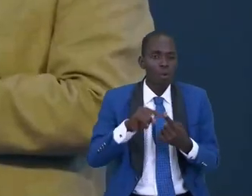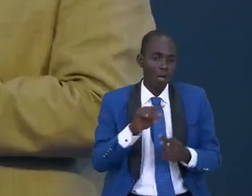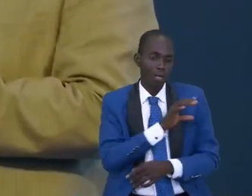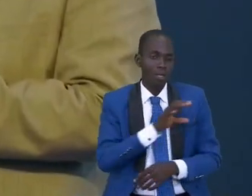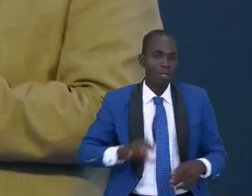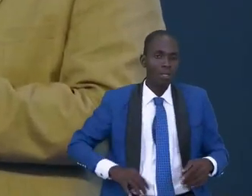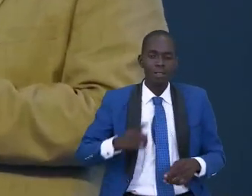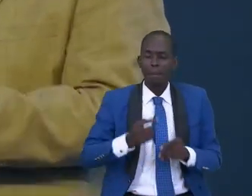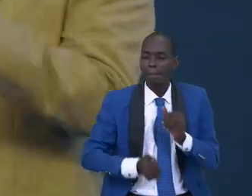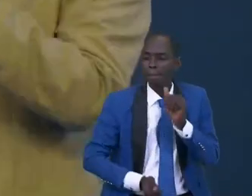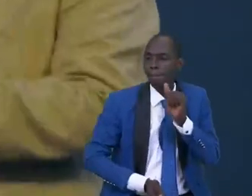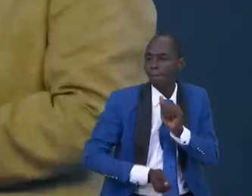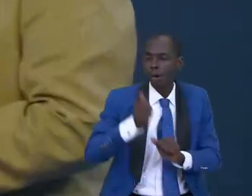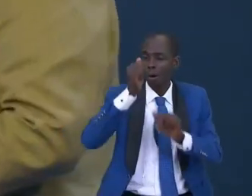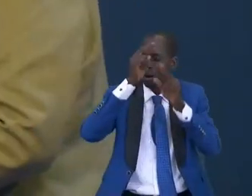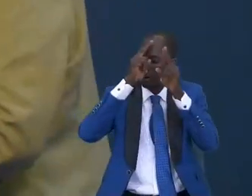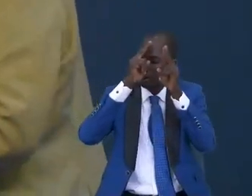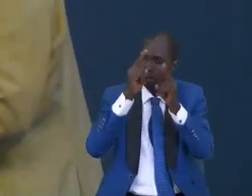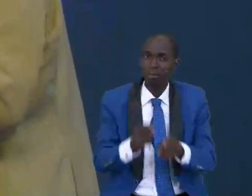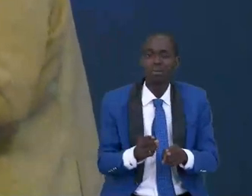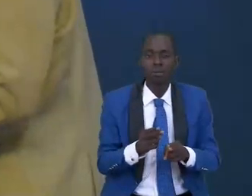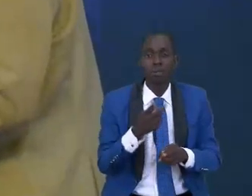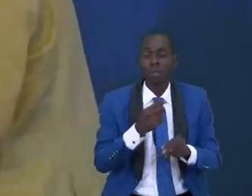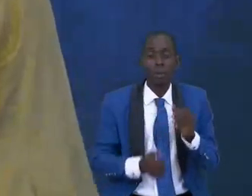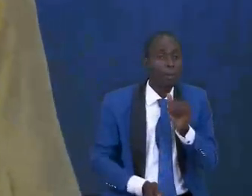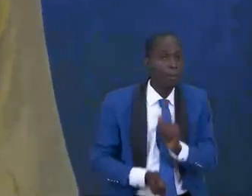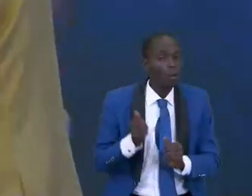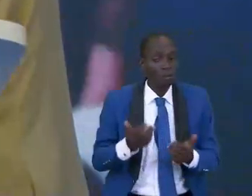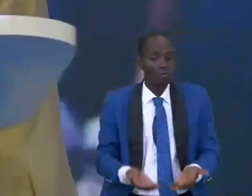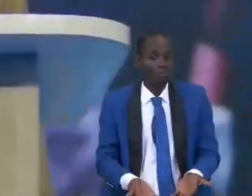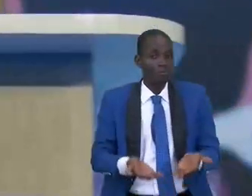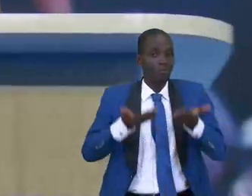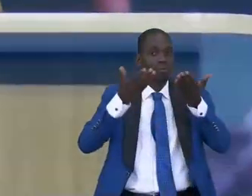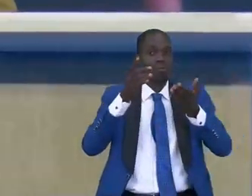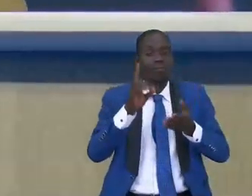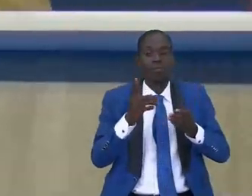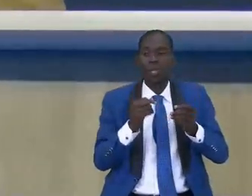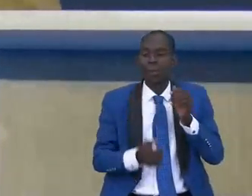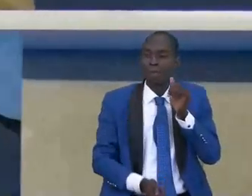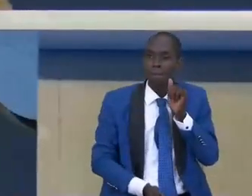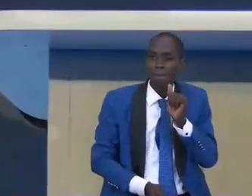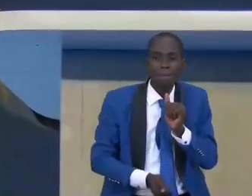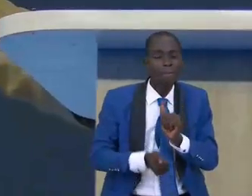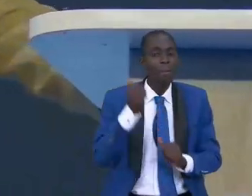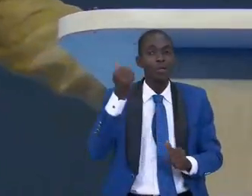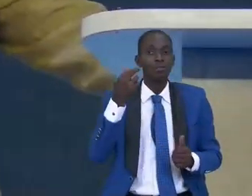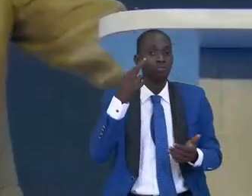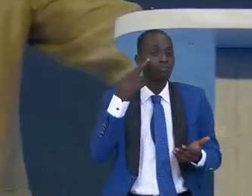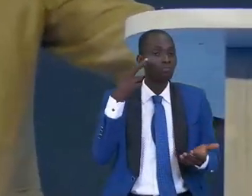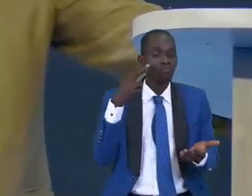le plus honoré, le plus exalté, le plus